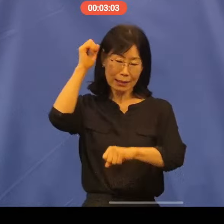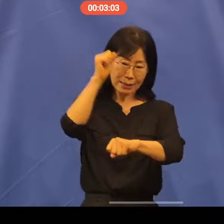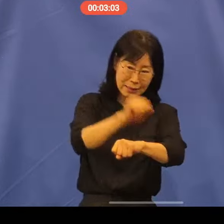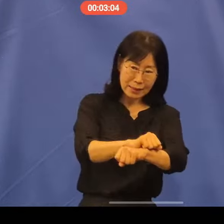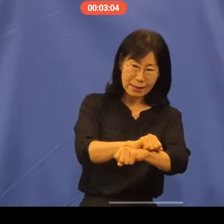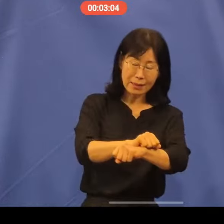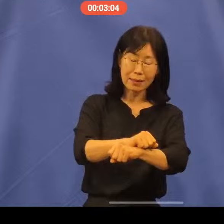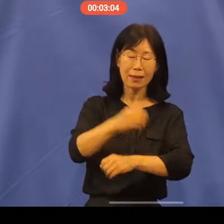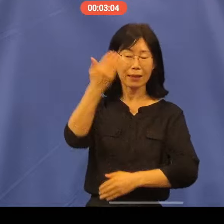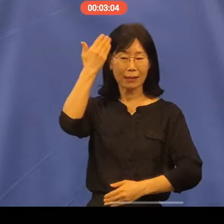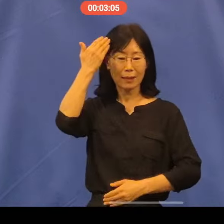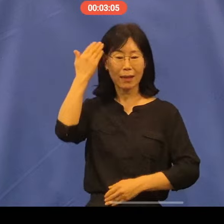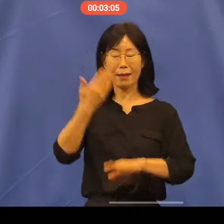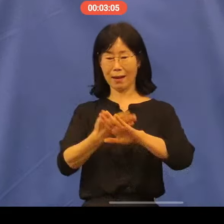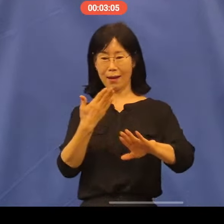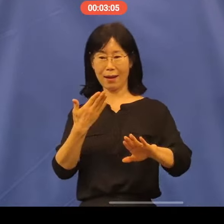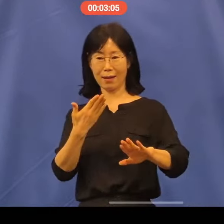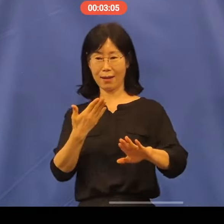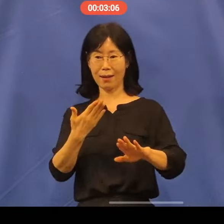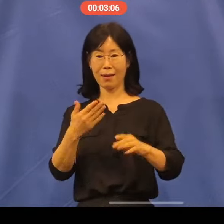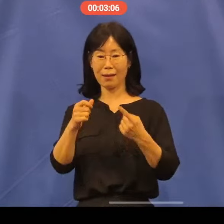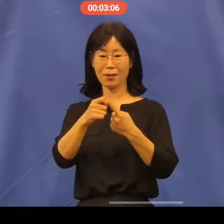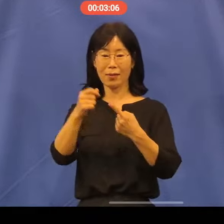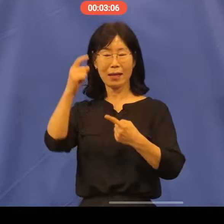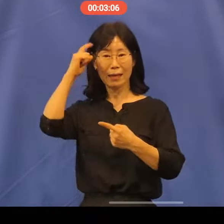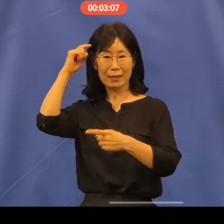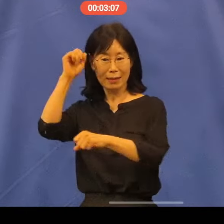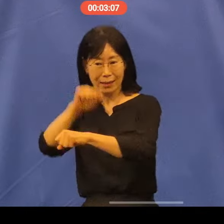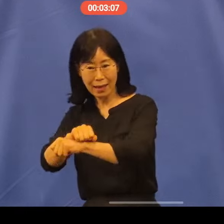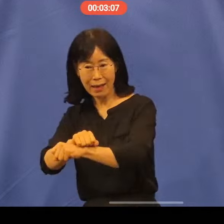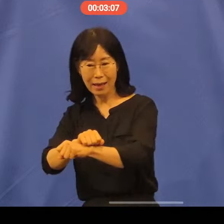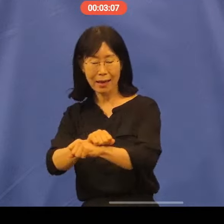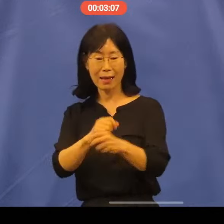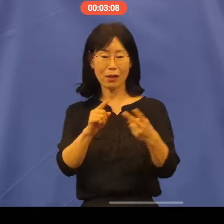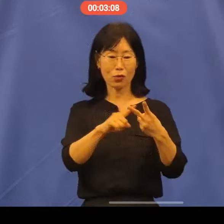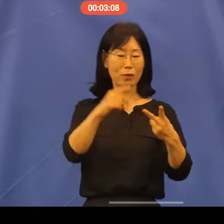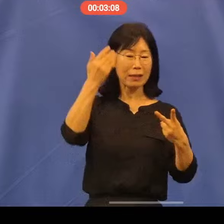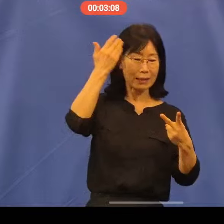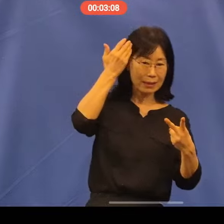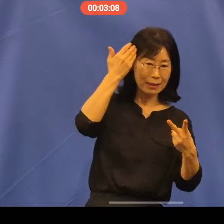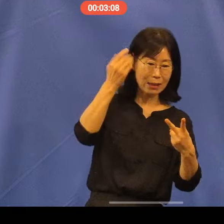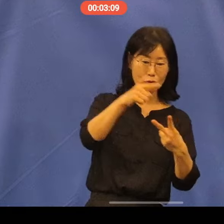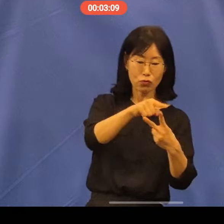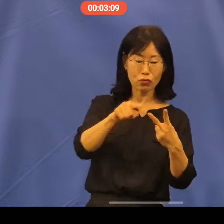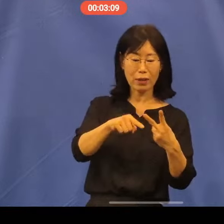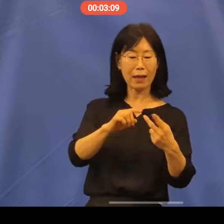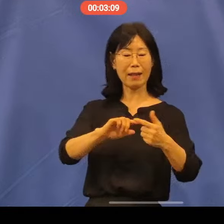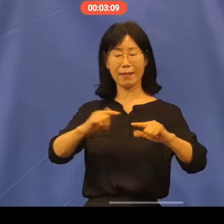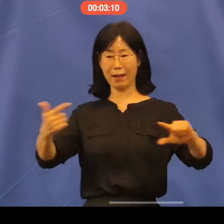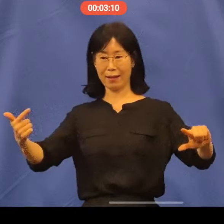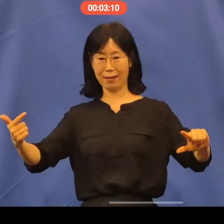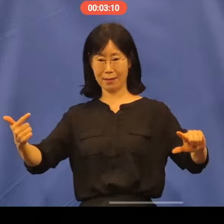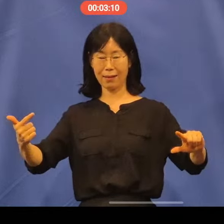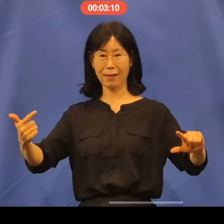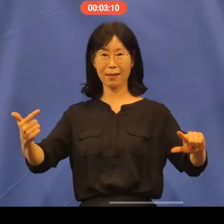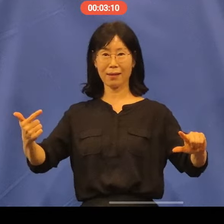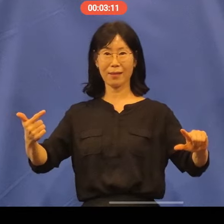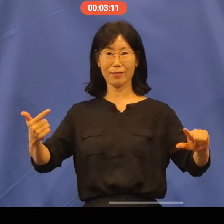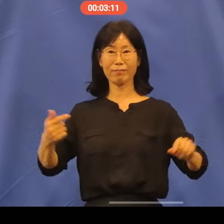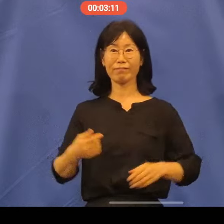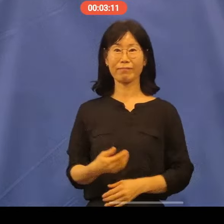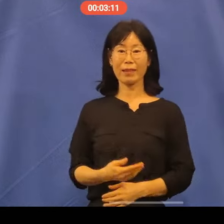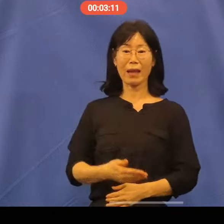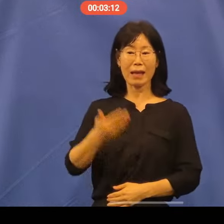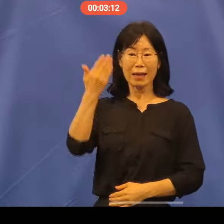달라요. 지식이 많아도 지혜가 없으면 지식은 아무 의미가 없어요. 고도의 지식 사회인데 지혜가 부족하니까 지식을 활용할